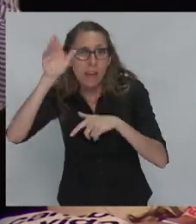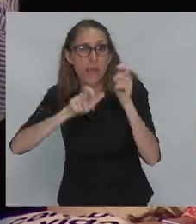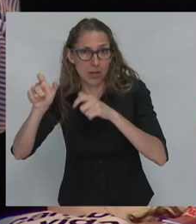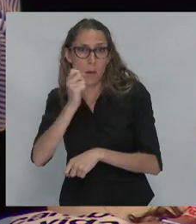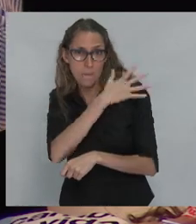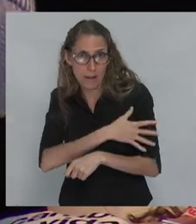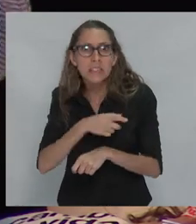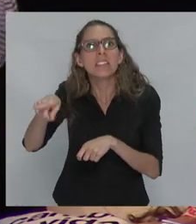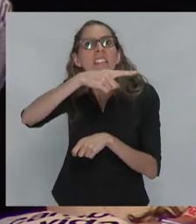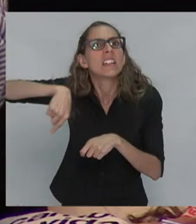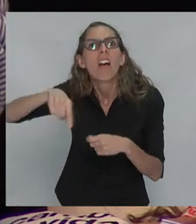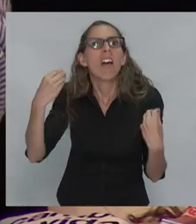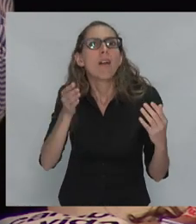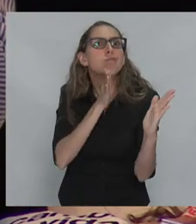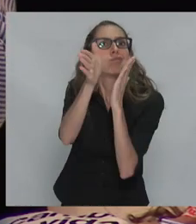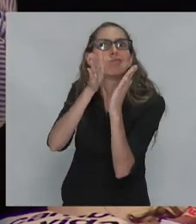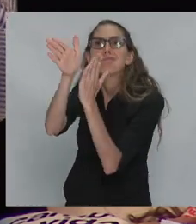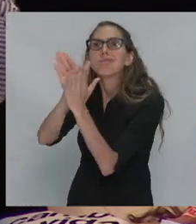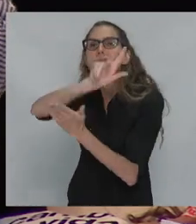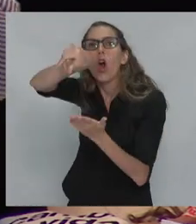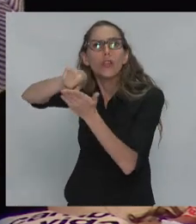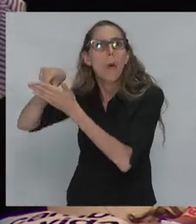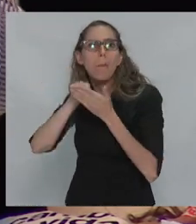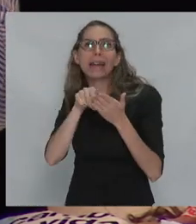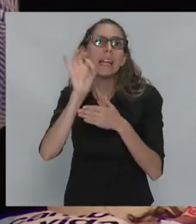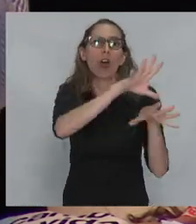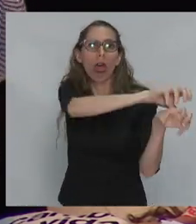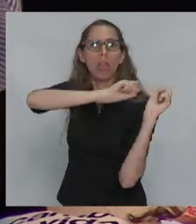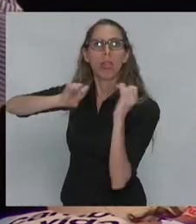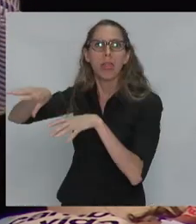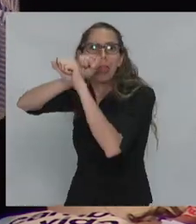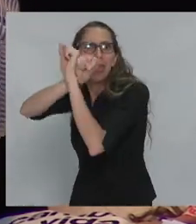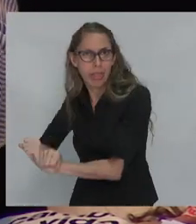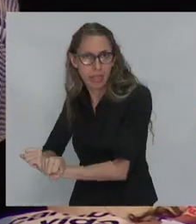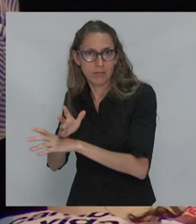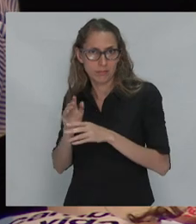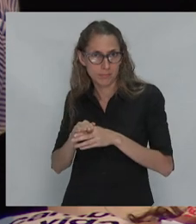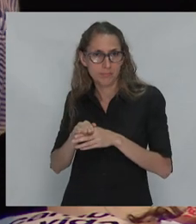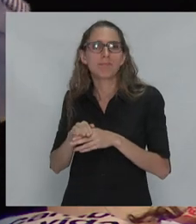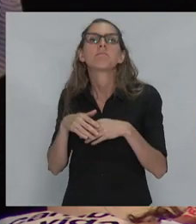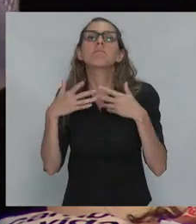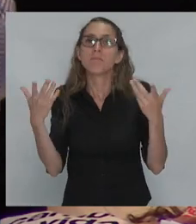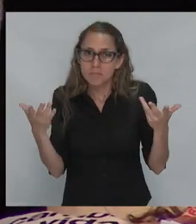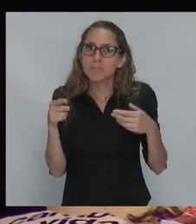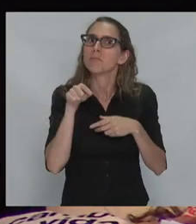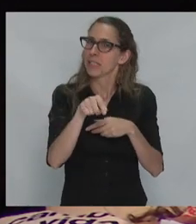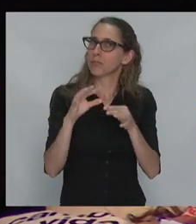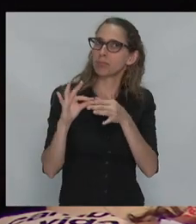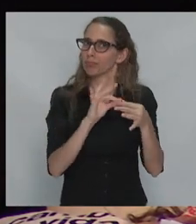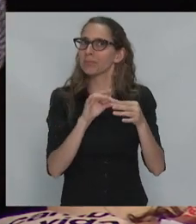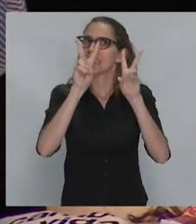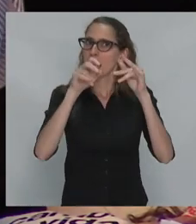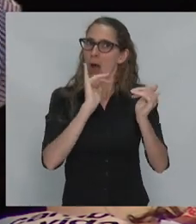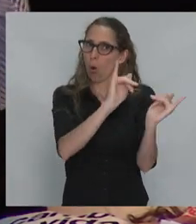de réfugiés. Et là encore, la question de la jeunesse est fondamentale. Il y a une jeunesse